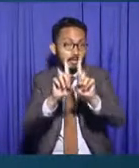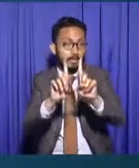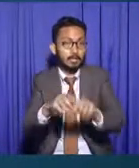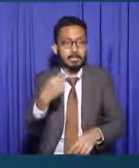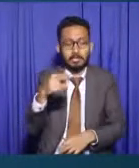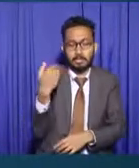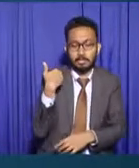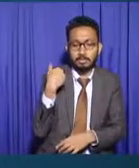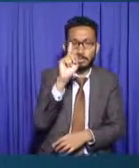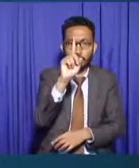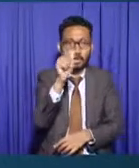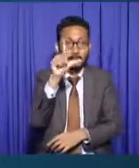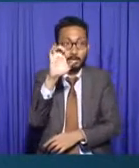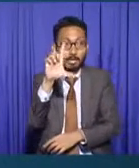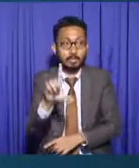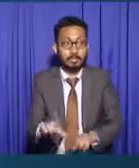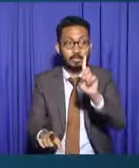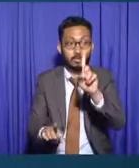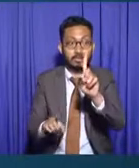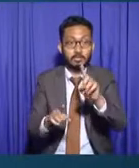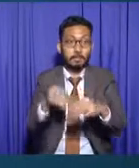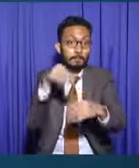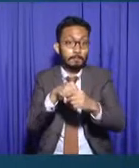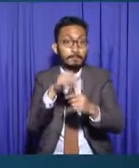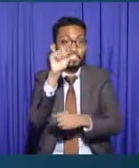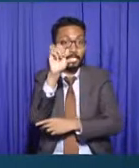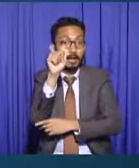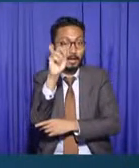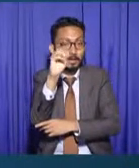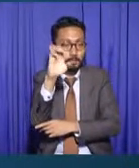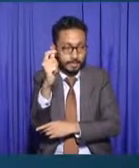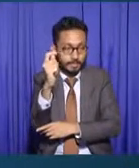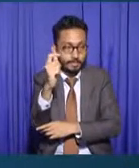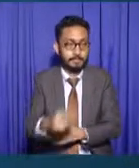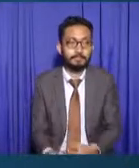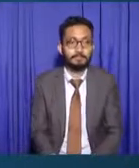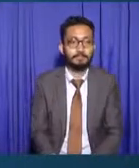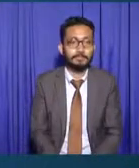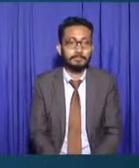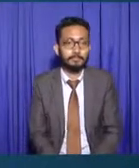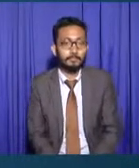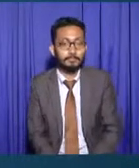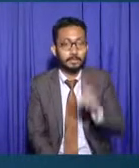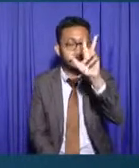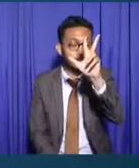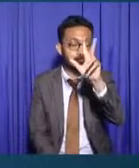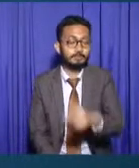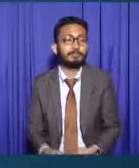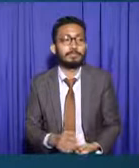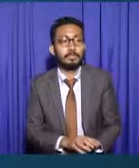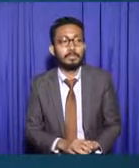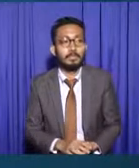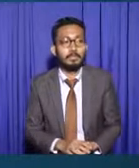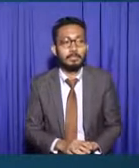daripada pasangan ini akan berada dalam game yang ketiga